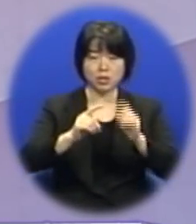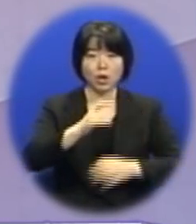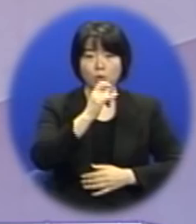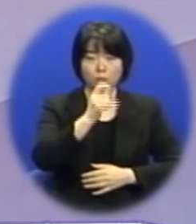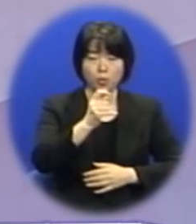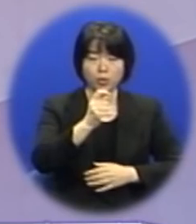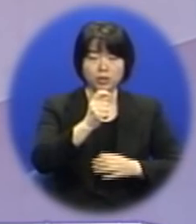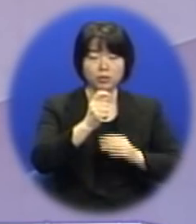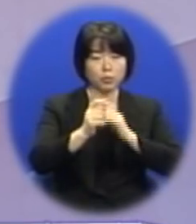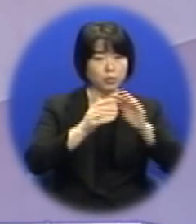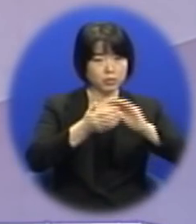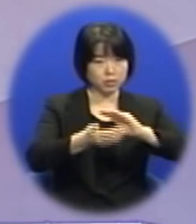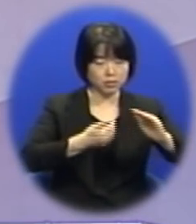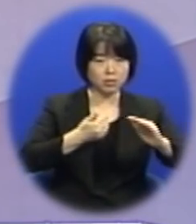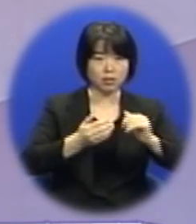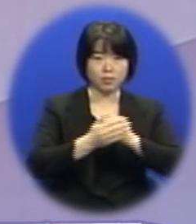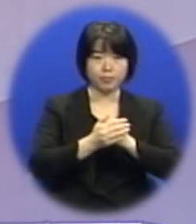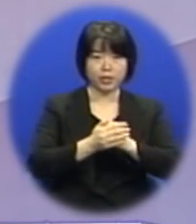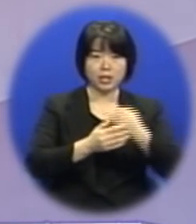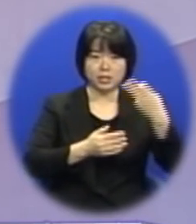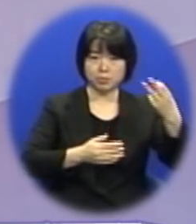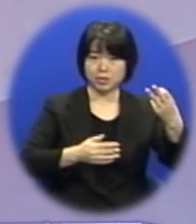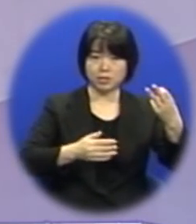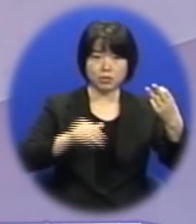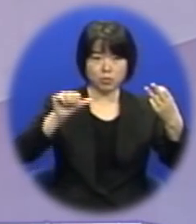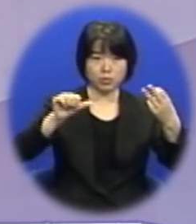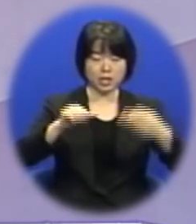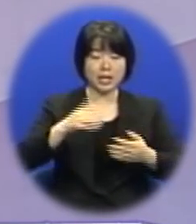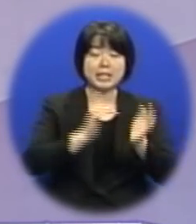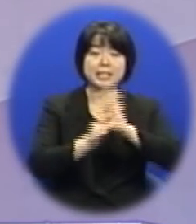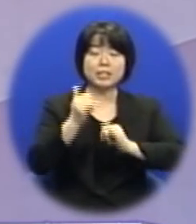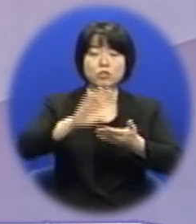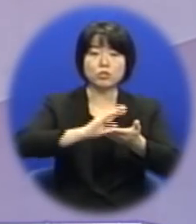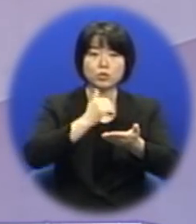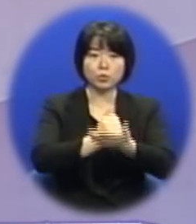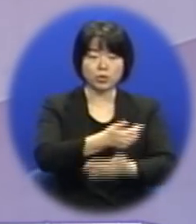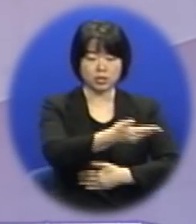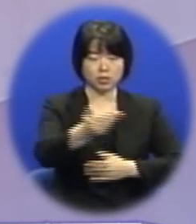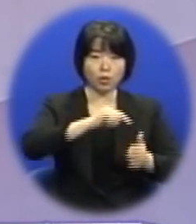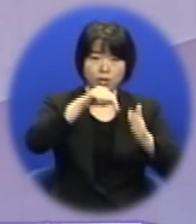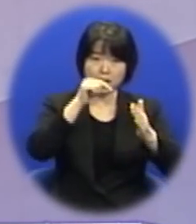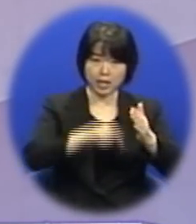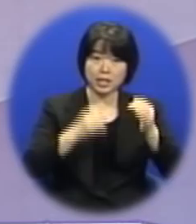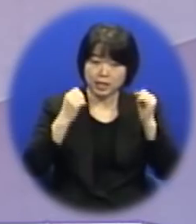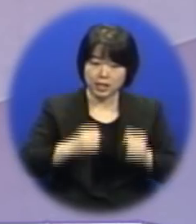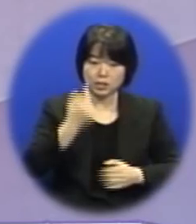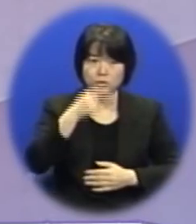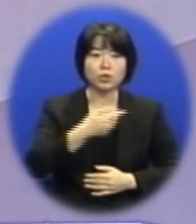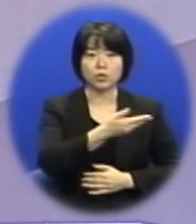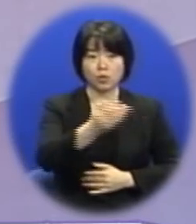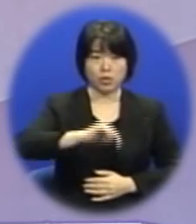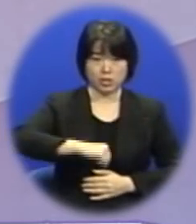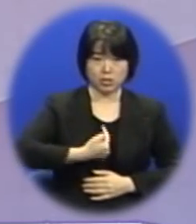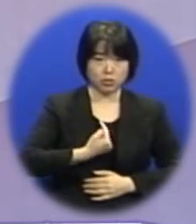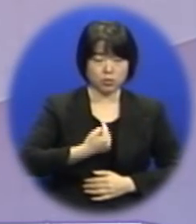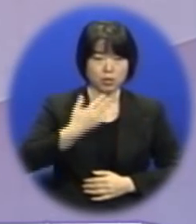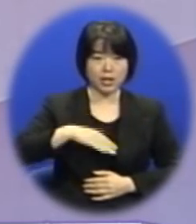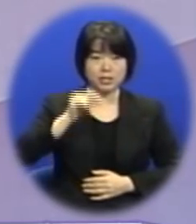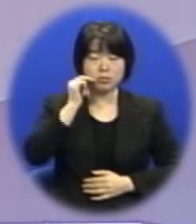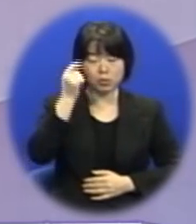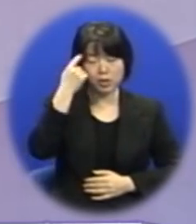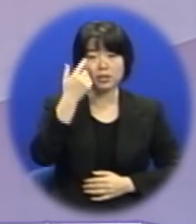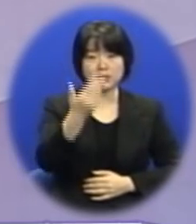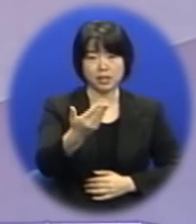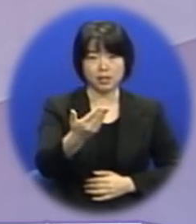말씀. 예수 그리스도께서 너희 안에 계신 것을 스스로 알지 못하느냐. 그때는 그 말씀이 저를